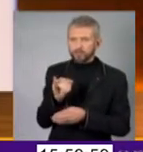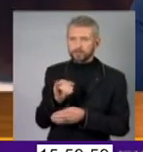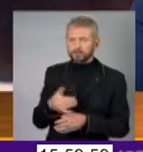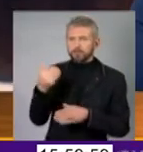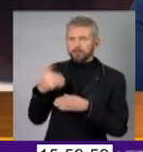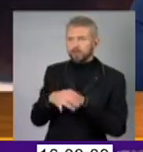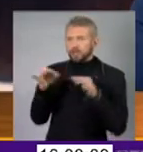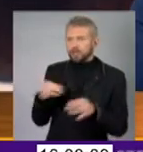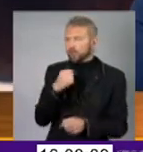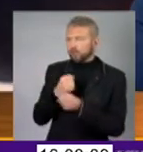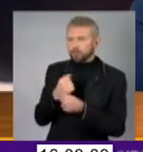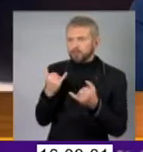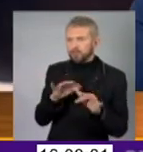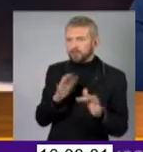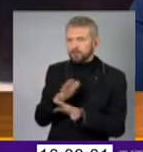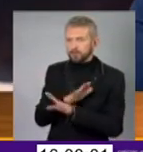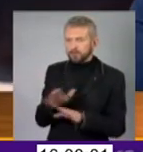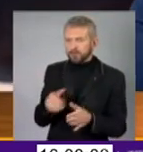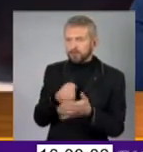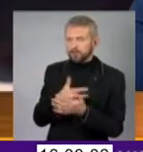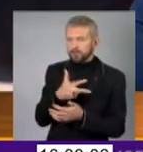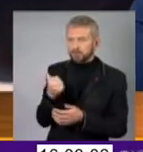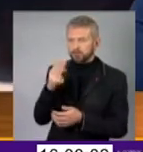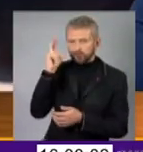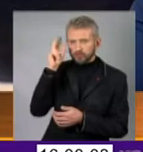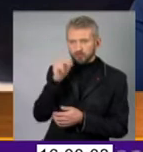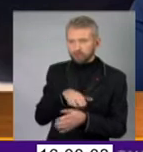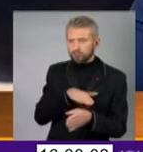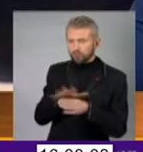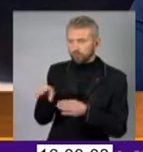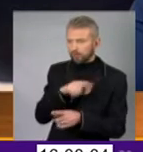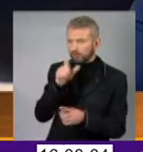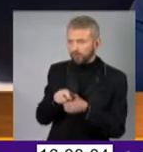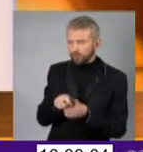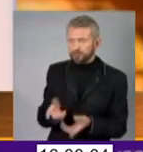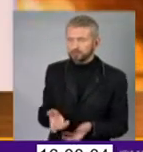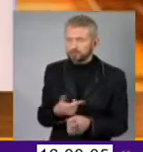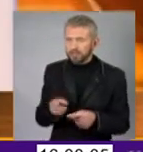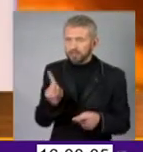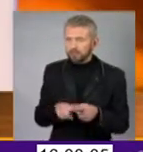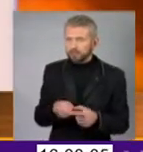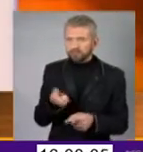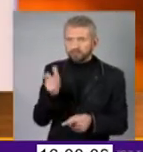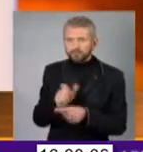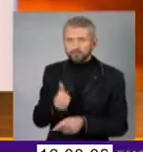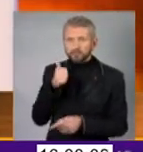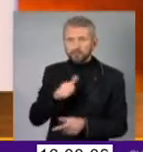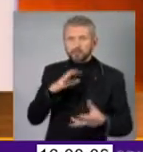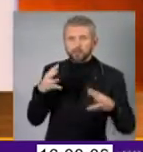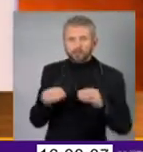вже ніяких робіт зараз не відбувається. Тобто до 31 числа вже повністю все зроблено. Це досить гарний